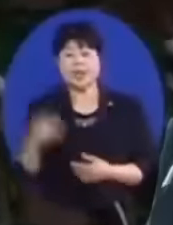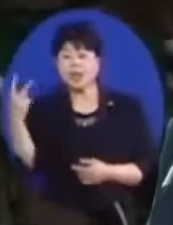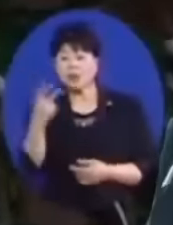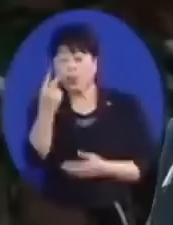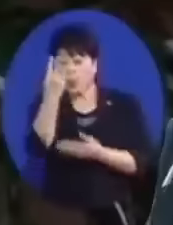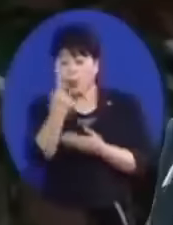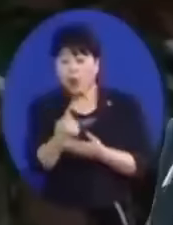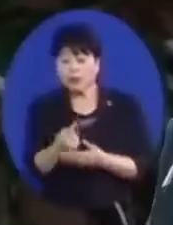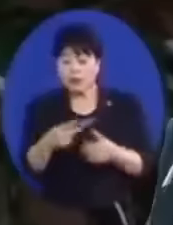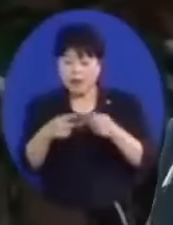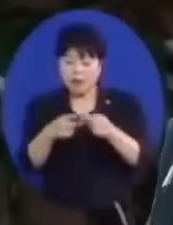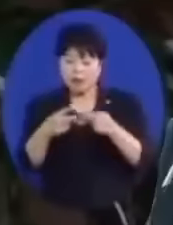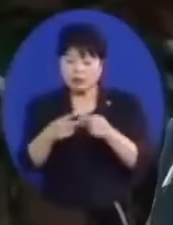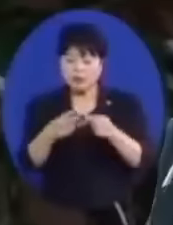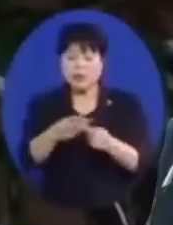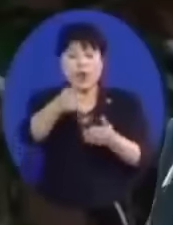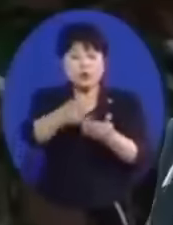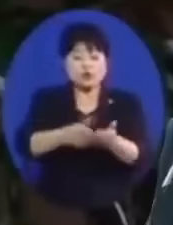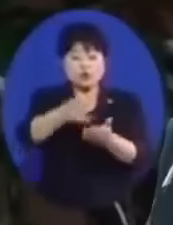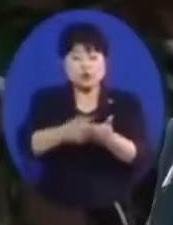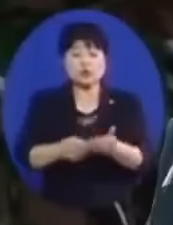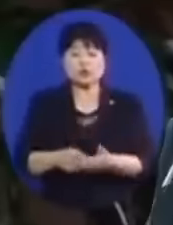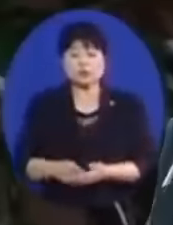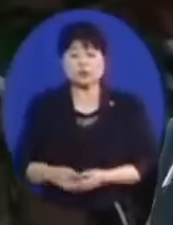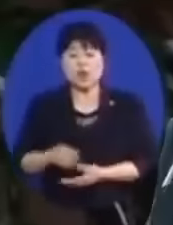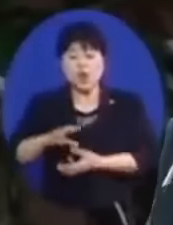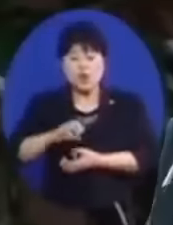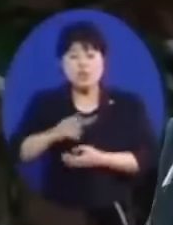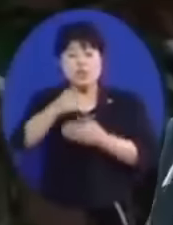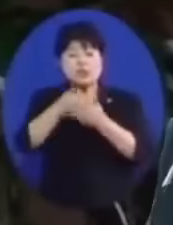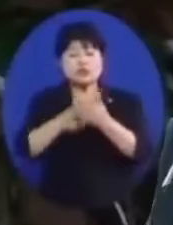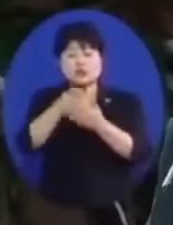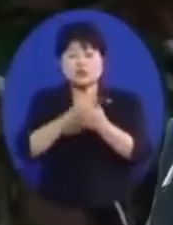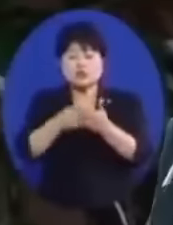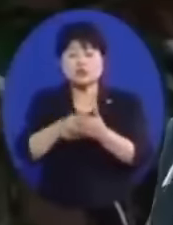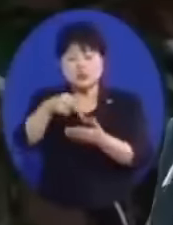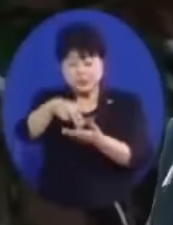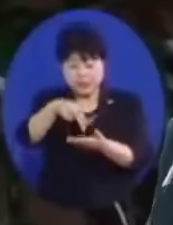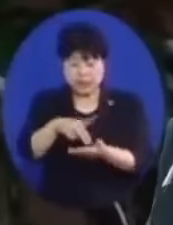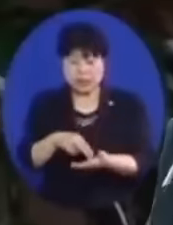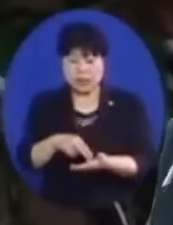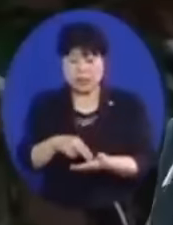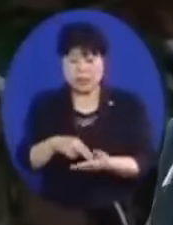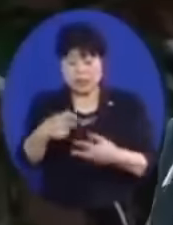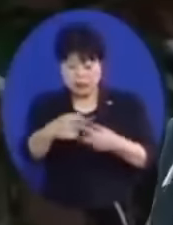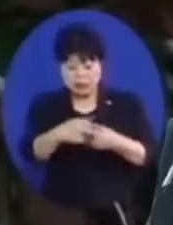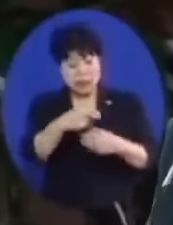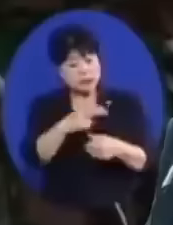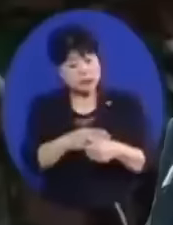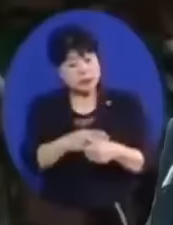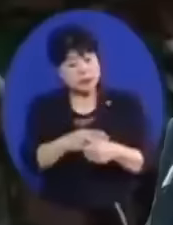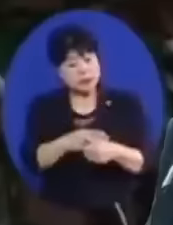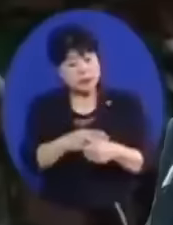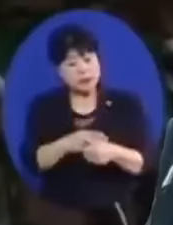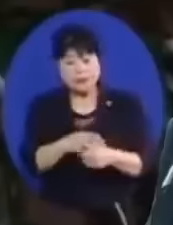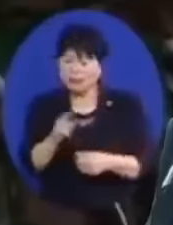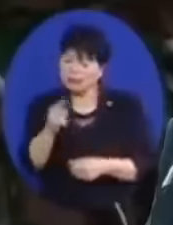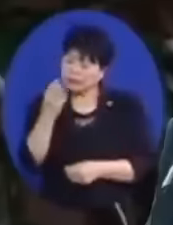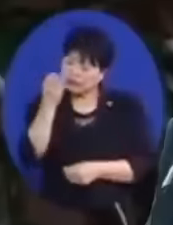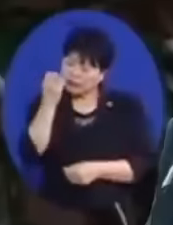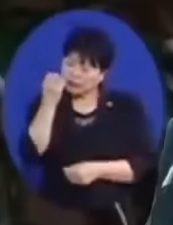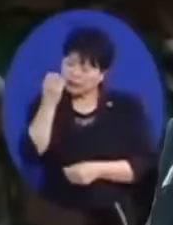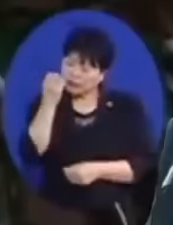또다시 와서 세 번째로 위장을 잘라낼 수밖에 없는 그런 처지에 있자 외과 의사들은 이 외과적으로 고칠 병이